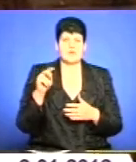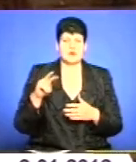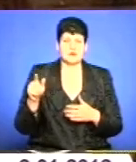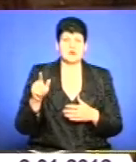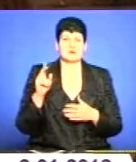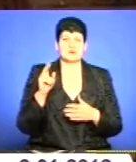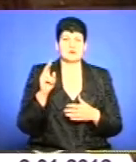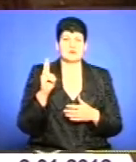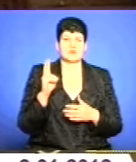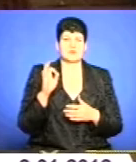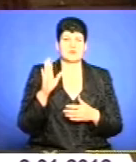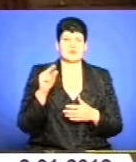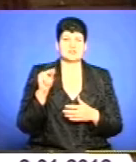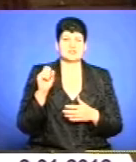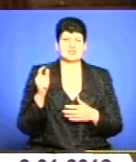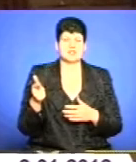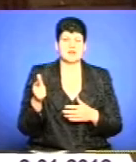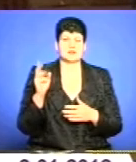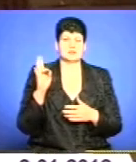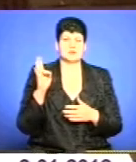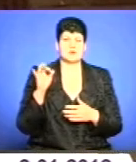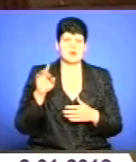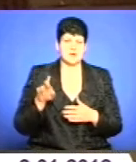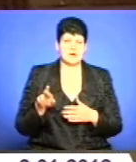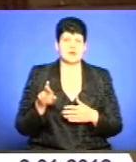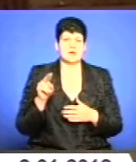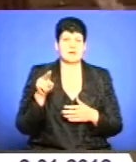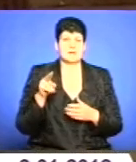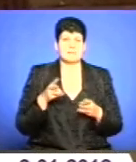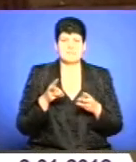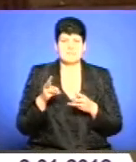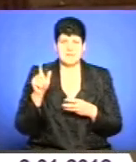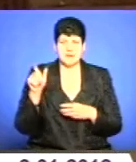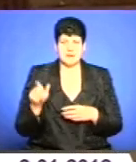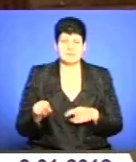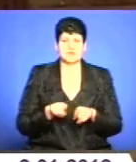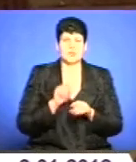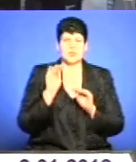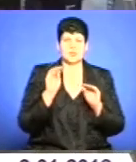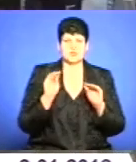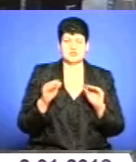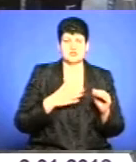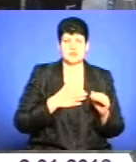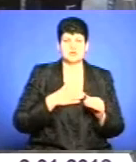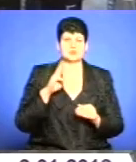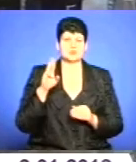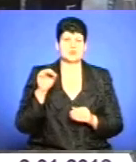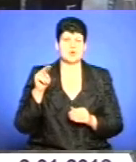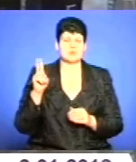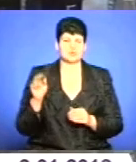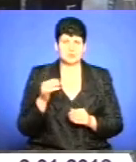Ковчег, Ноя і Пекар. Вони так само украшають нашу шопку. Традиційним